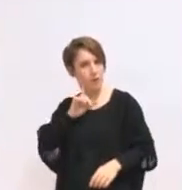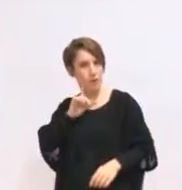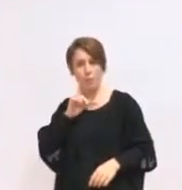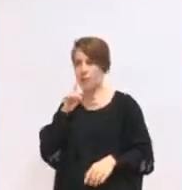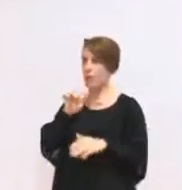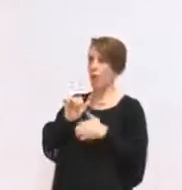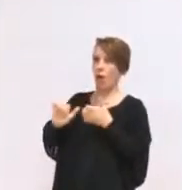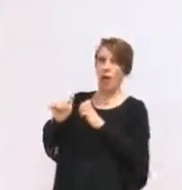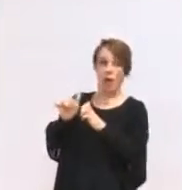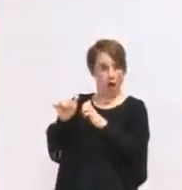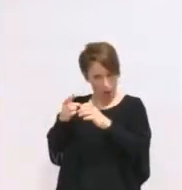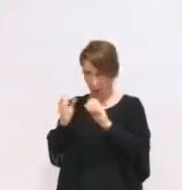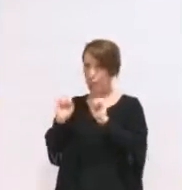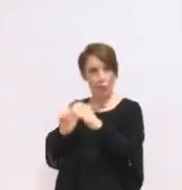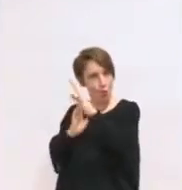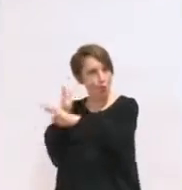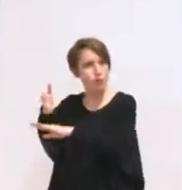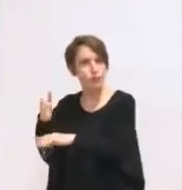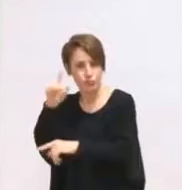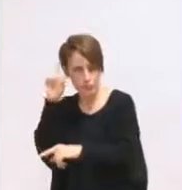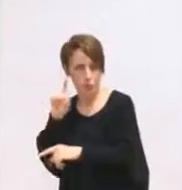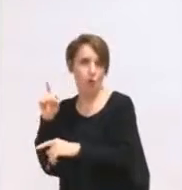trop spécifiquement masculins ou féminins.